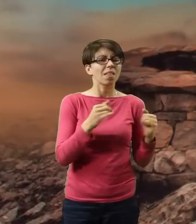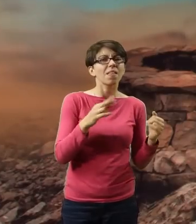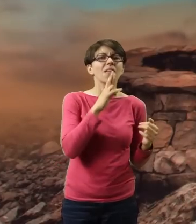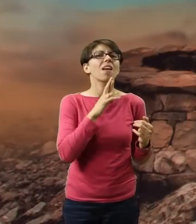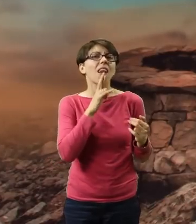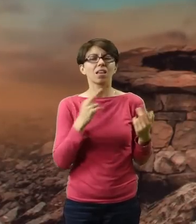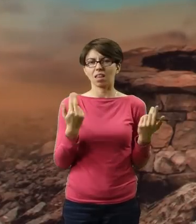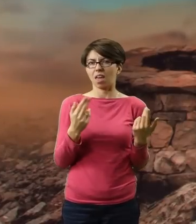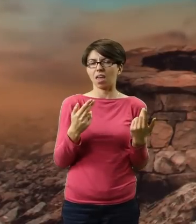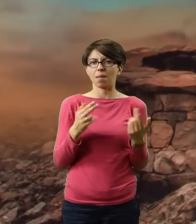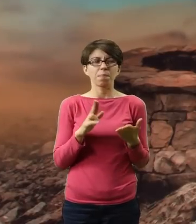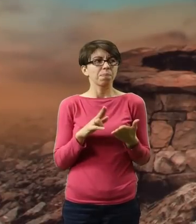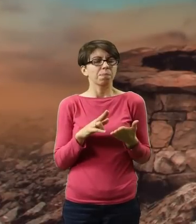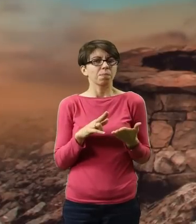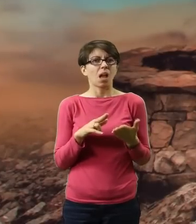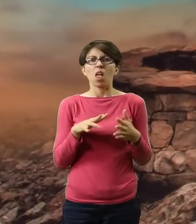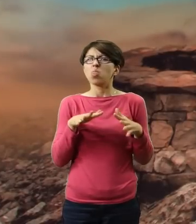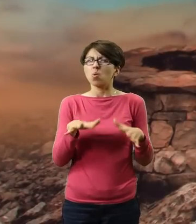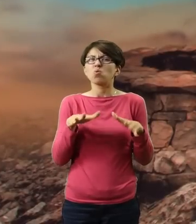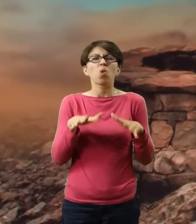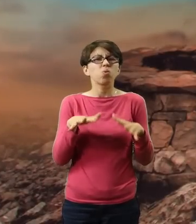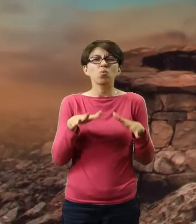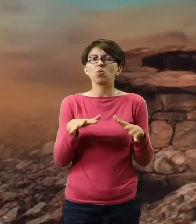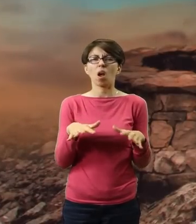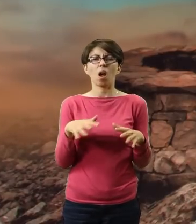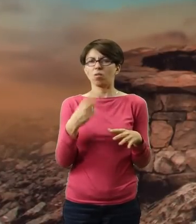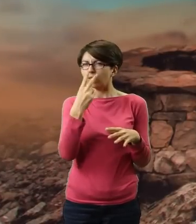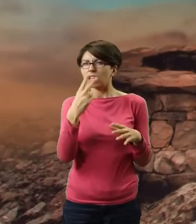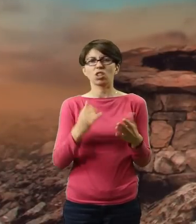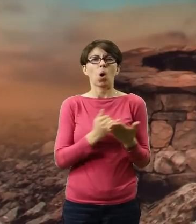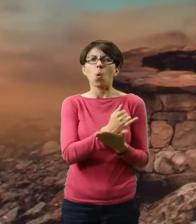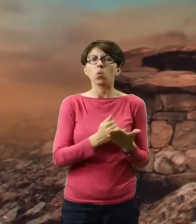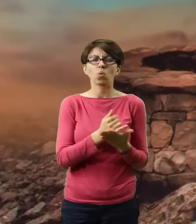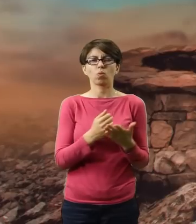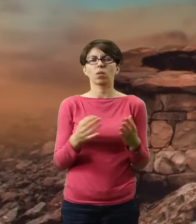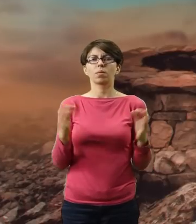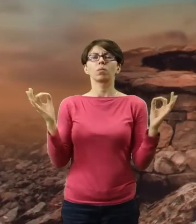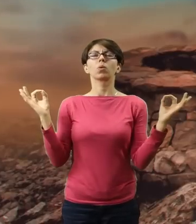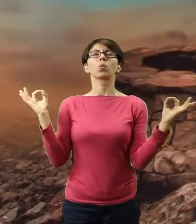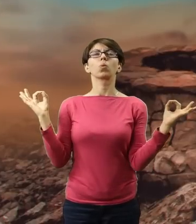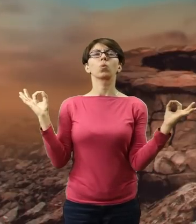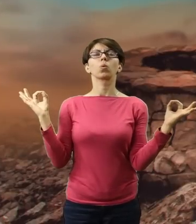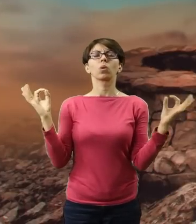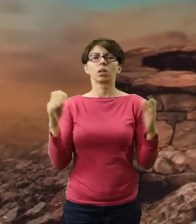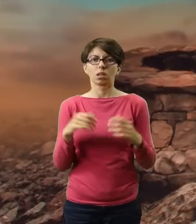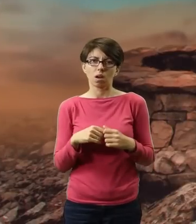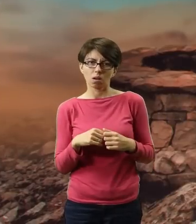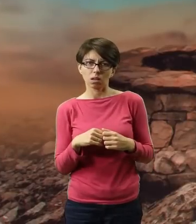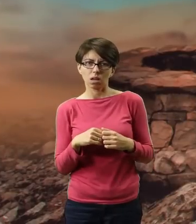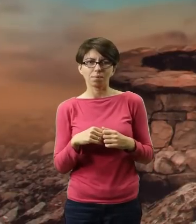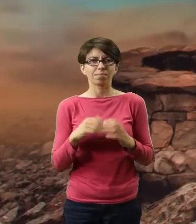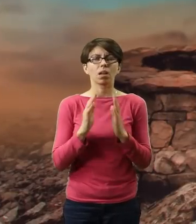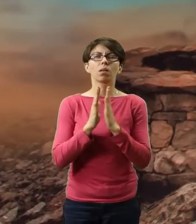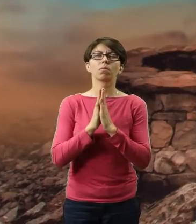innymi religiami wi mamy na potęgę rozpowszechnioną dzisiaj choćby mamy